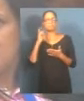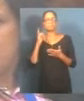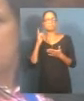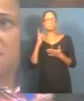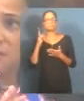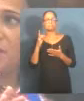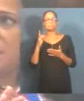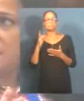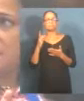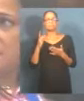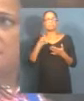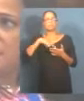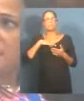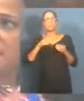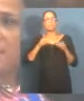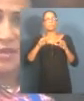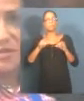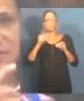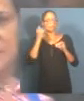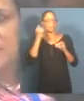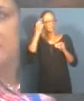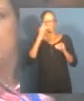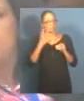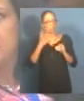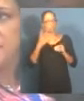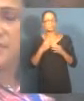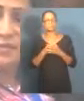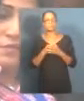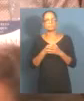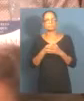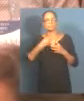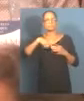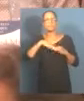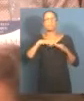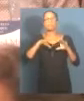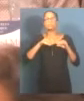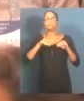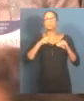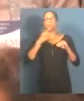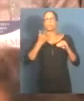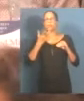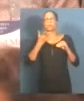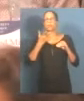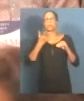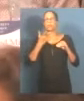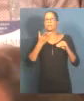notre positionnement aujourd'hui? Si j'ai compris quelque chose, nous sommes dans un positionnement qui se veut décolonial.